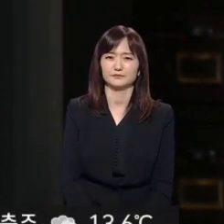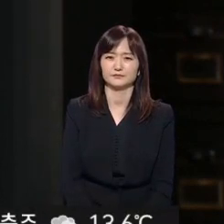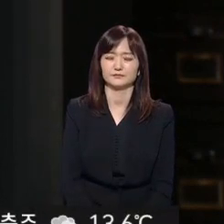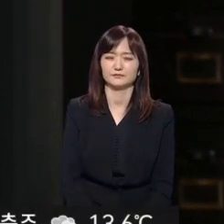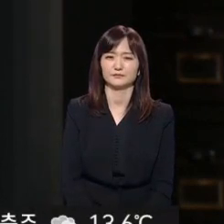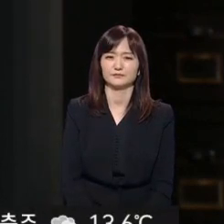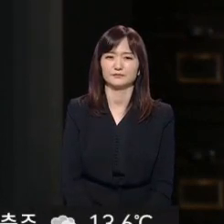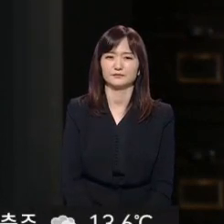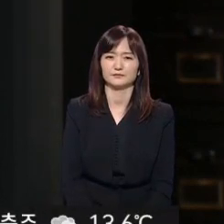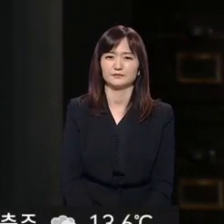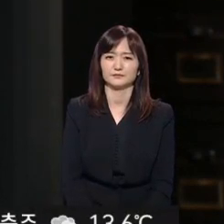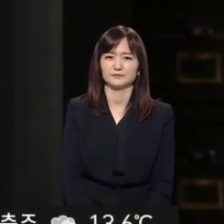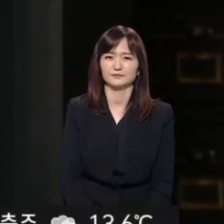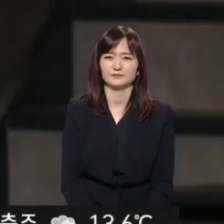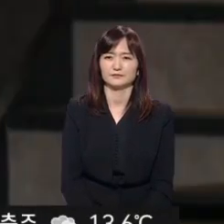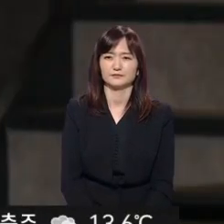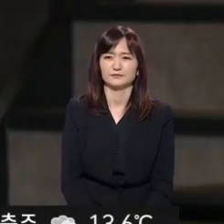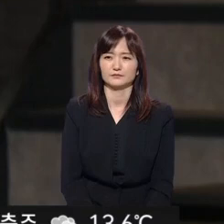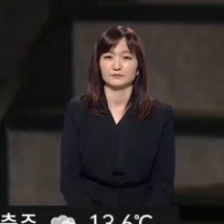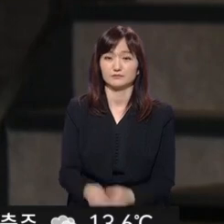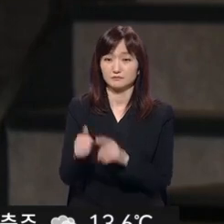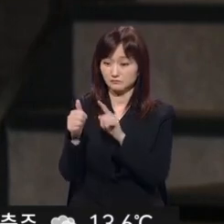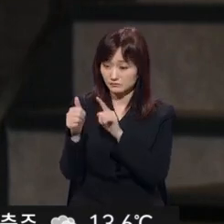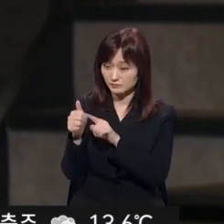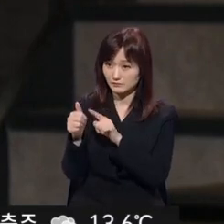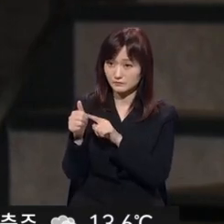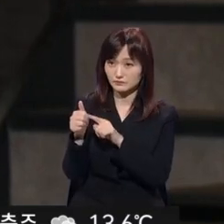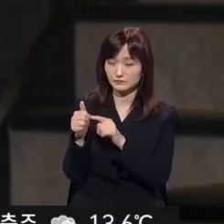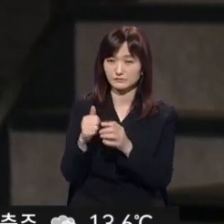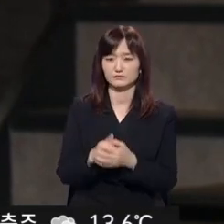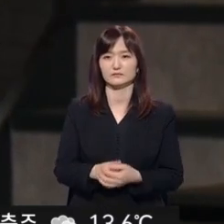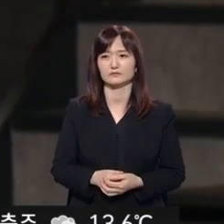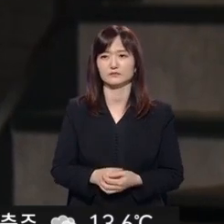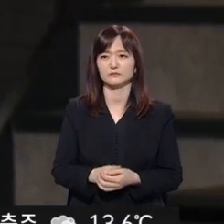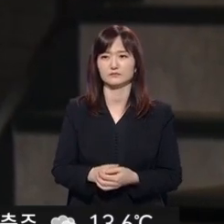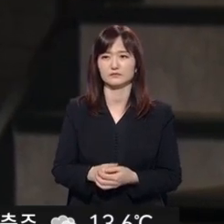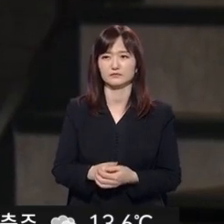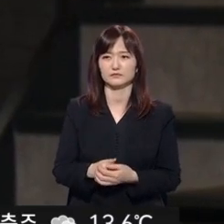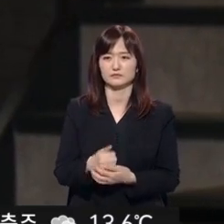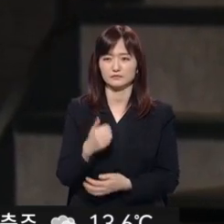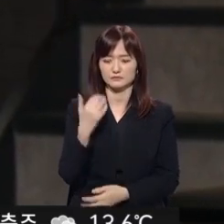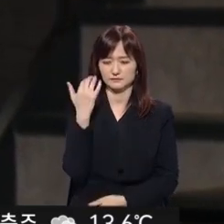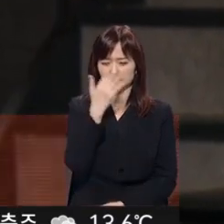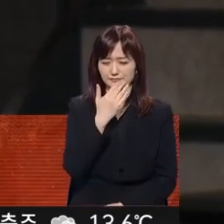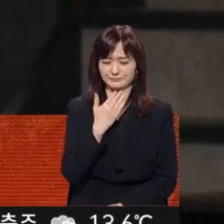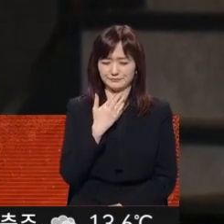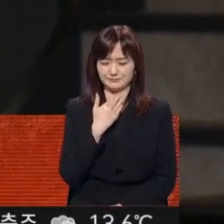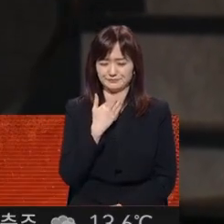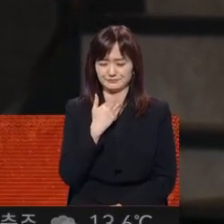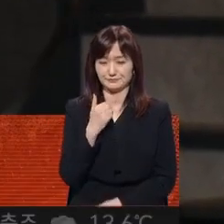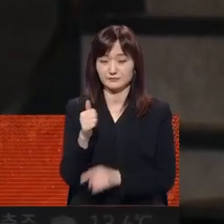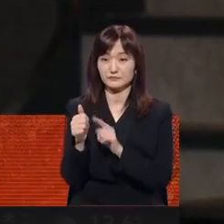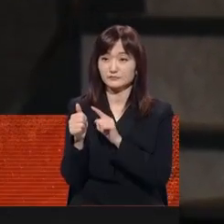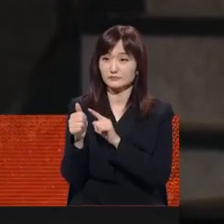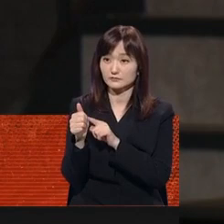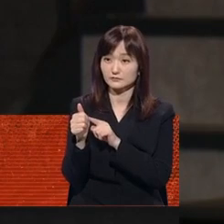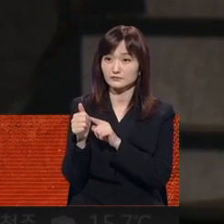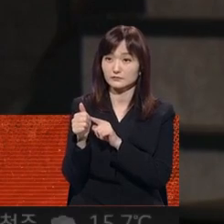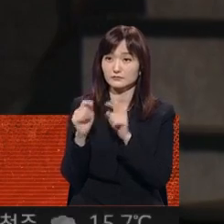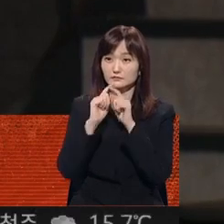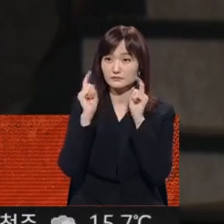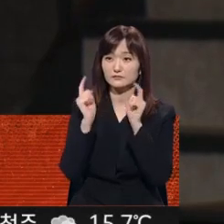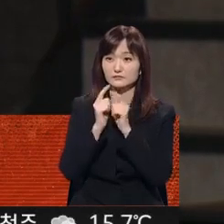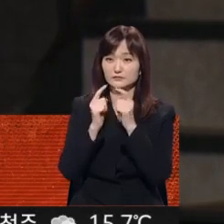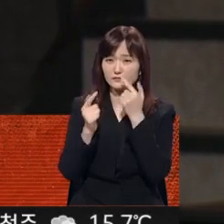정리 좀 해 주시죠 아 저는 뭐이 사람이 간음증이나 가학증 같은 성 도착자일 것이다라는 것에는 저 개인적